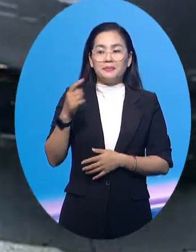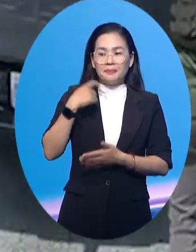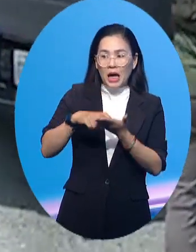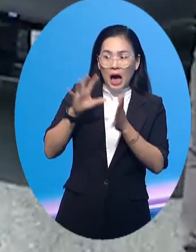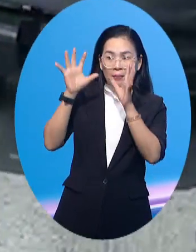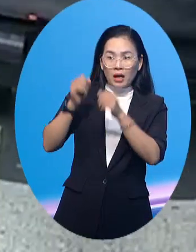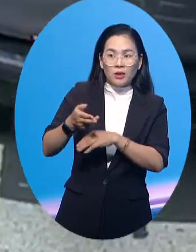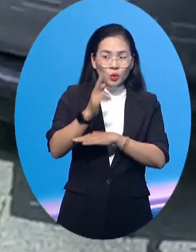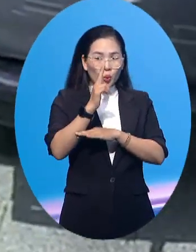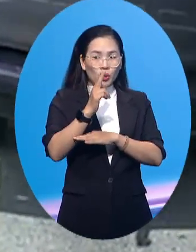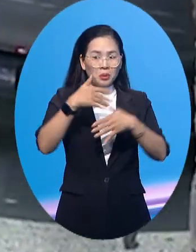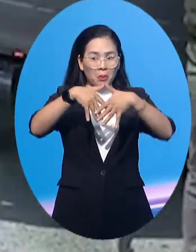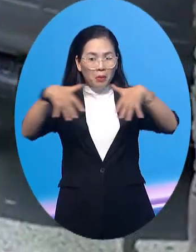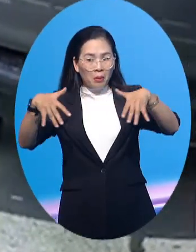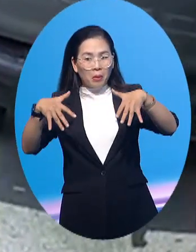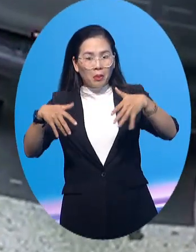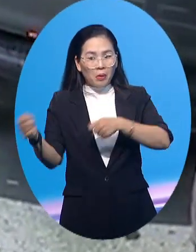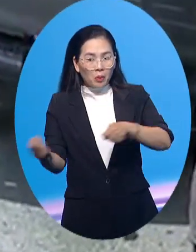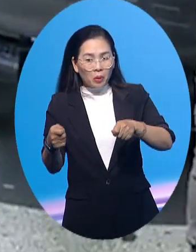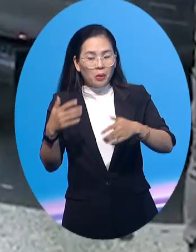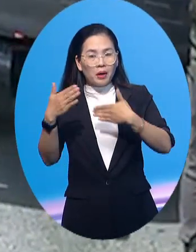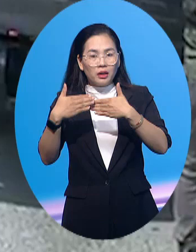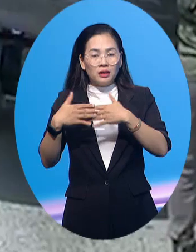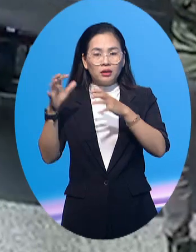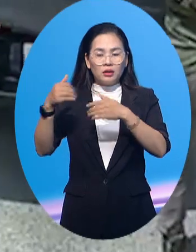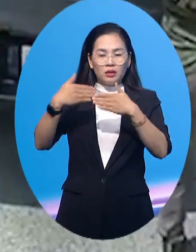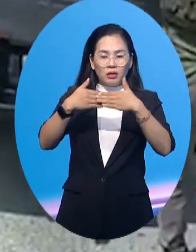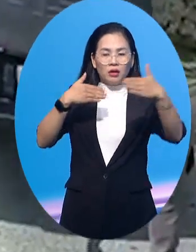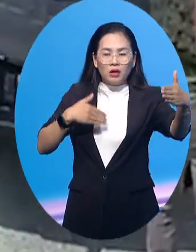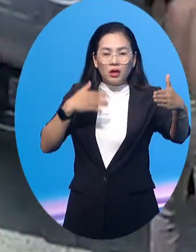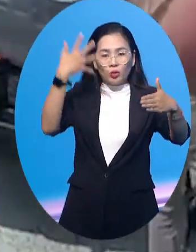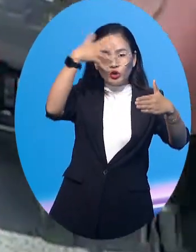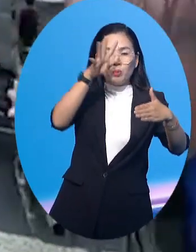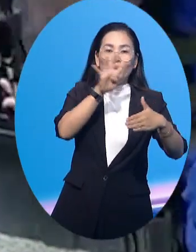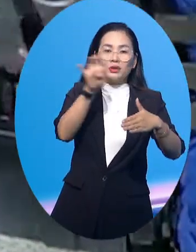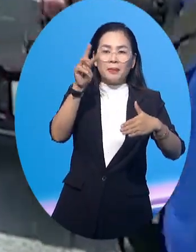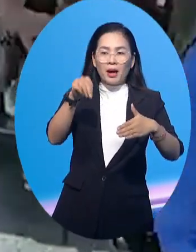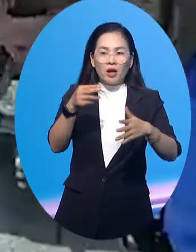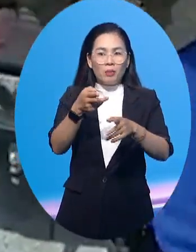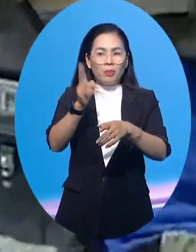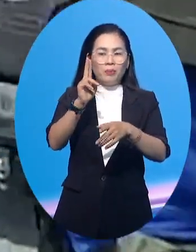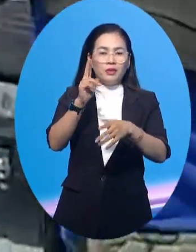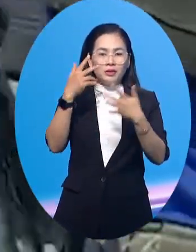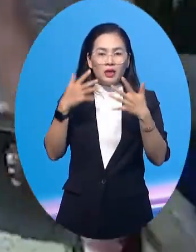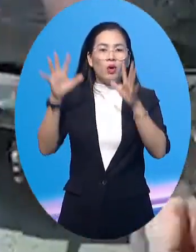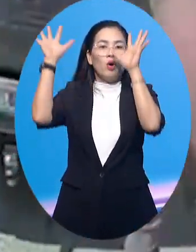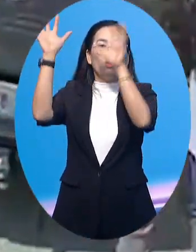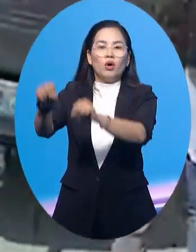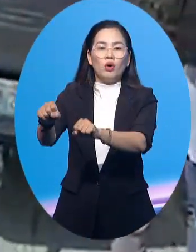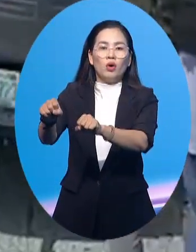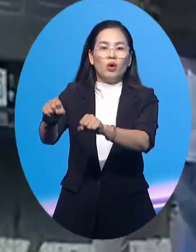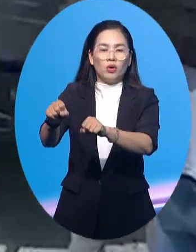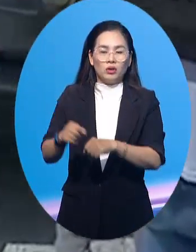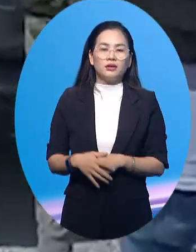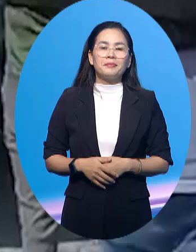hiện cầm súng núp gần hàng rào sân golf Florida, cách ông Trump khoảng 400 mét. Người này đã nổ súng nhắm vào đối tượng khiến y bỏ chạy,